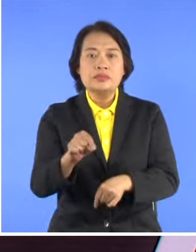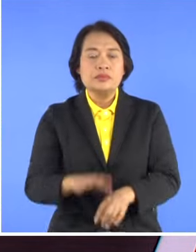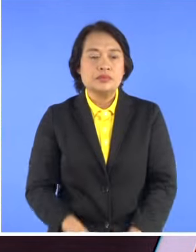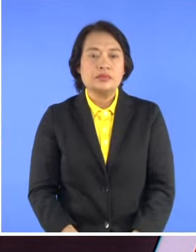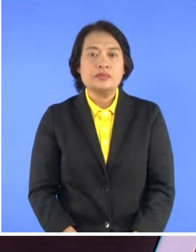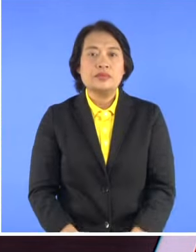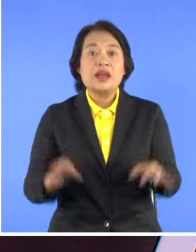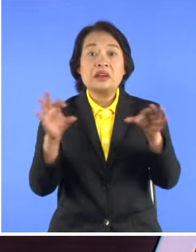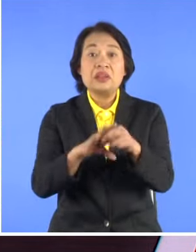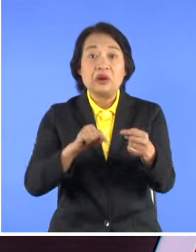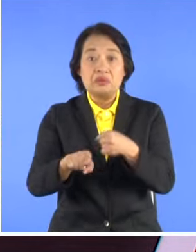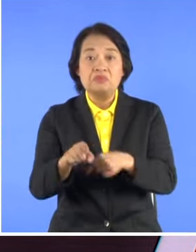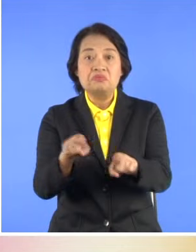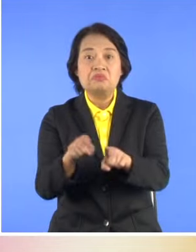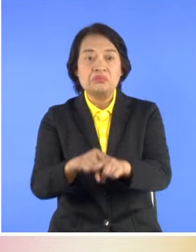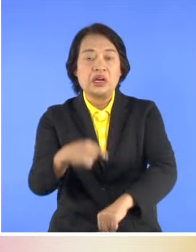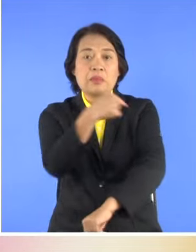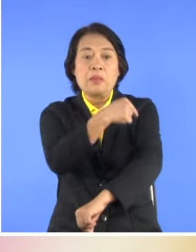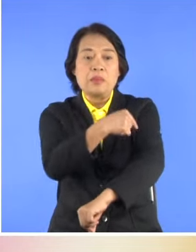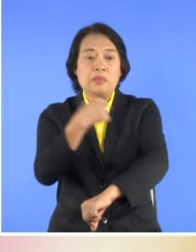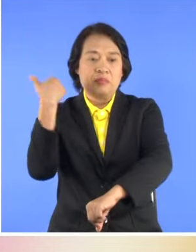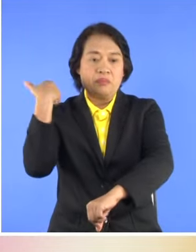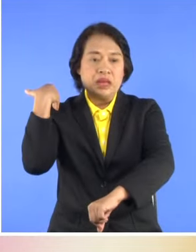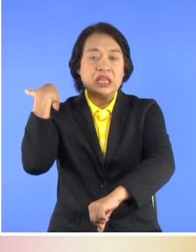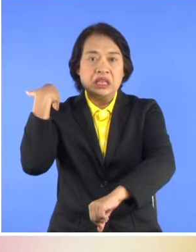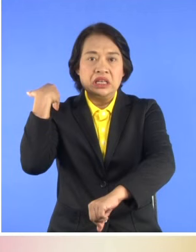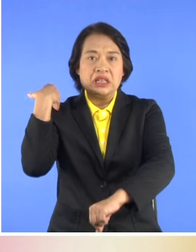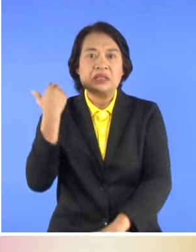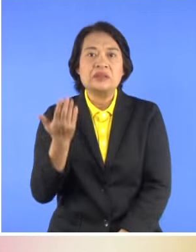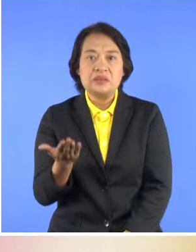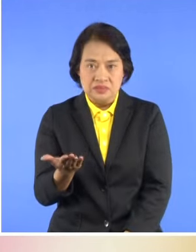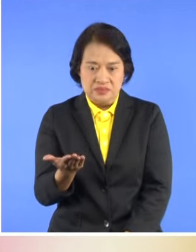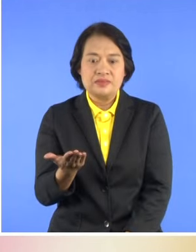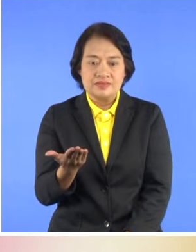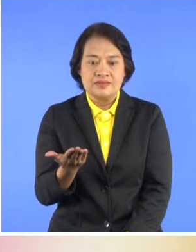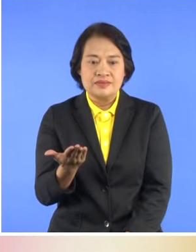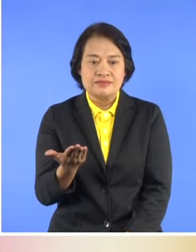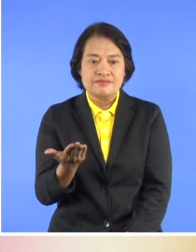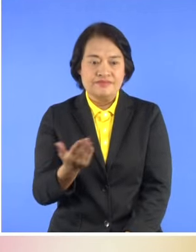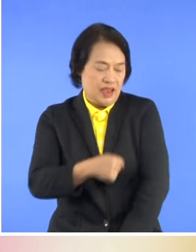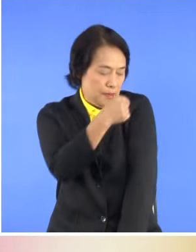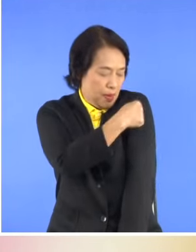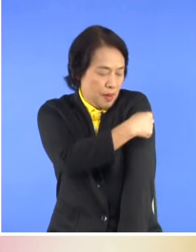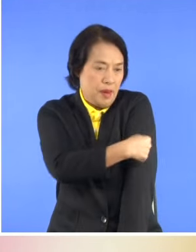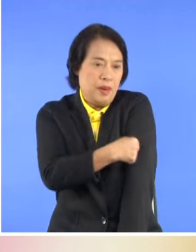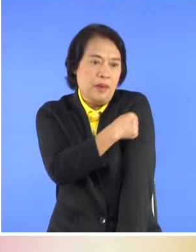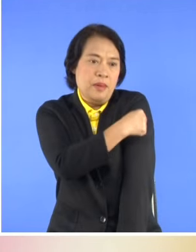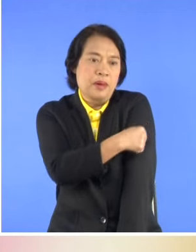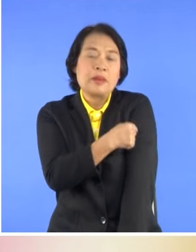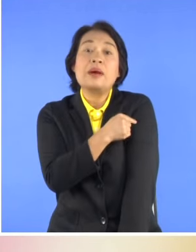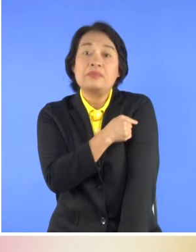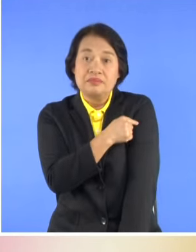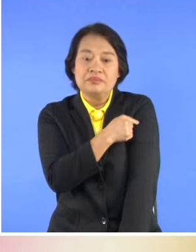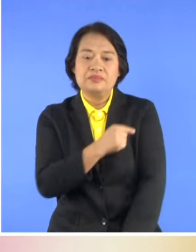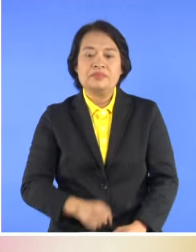ยันตลาบูบู้เหมือนกันเออเอาสิมีเป็นยันตเออเป็นยันต์เป็นยันเออไม่ได้ตัวก็ได้ยันตก็อย่างดีเออเอ้านี่